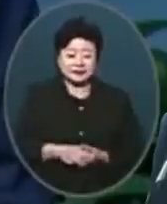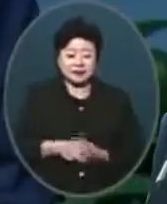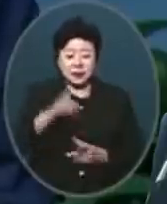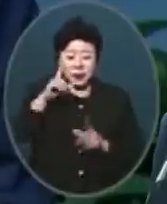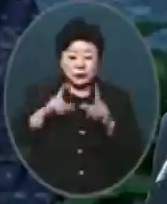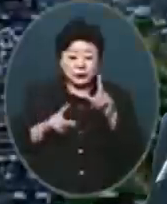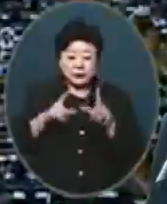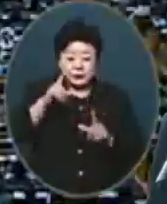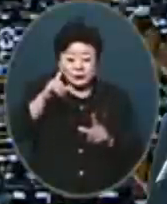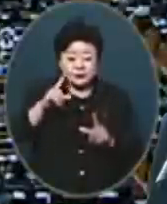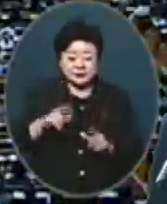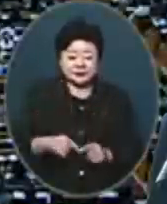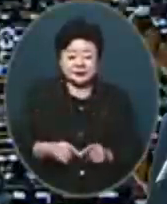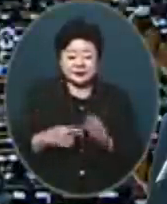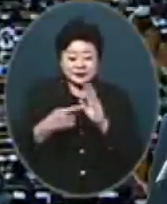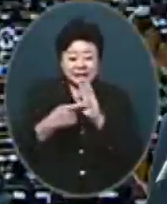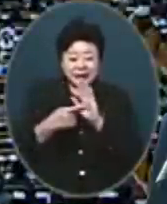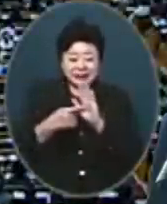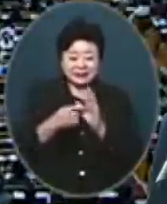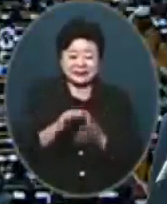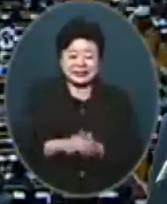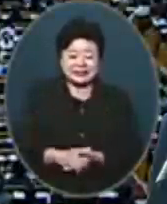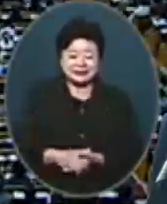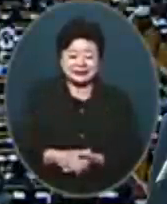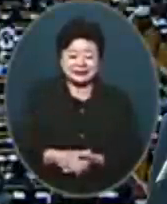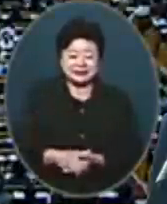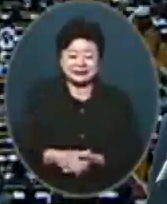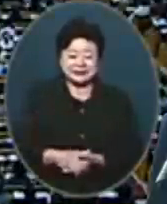장면이 나오고 있습니다.